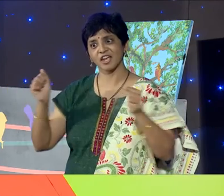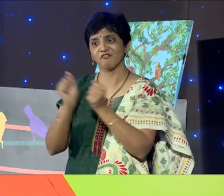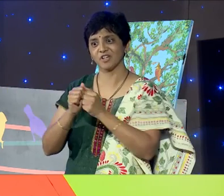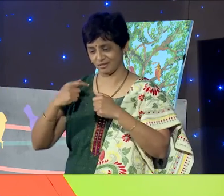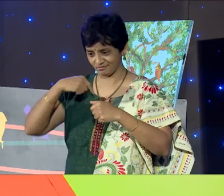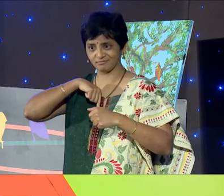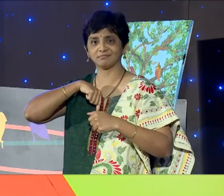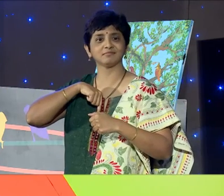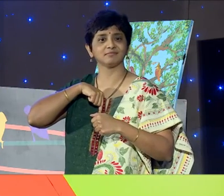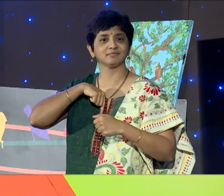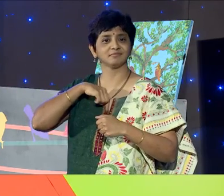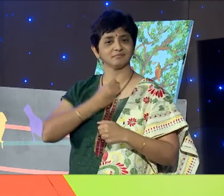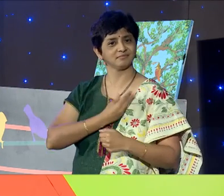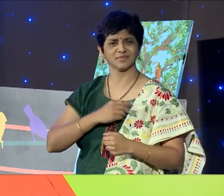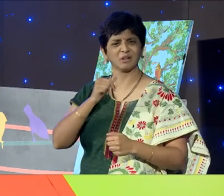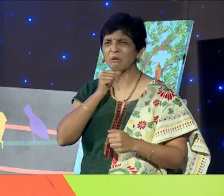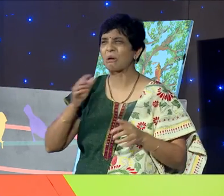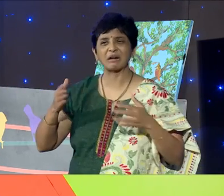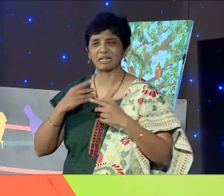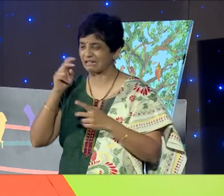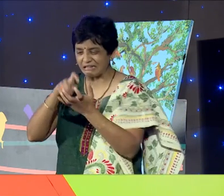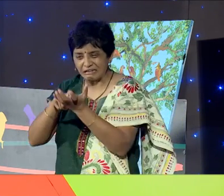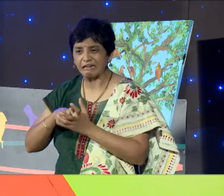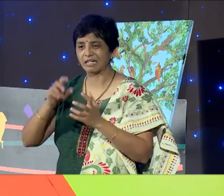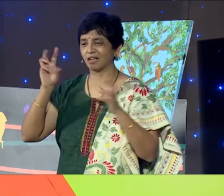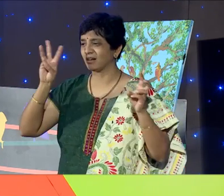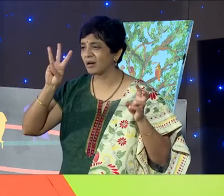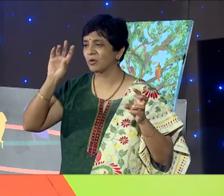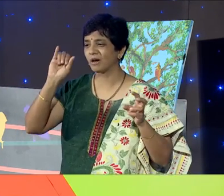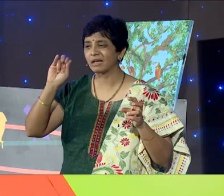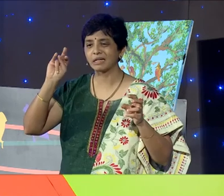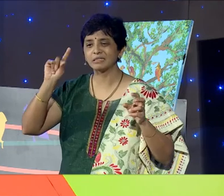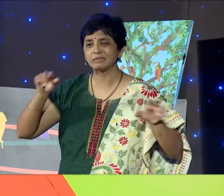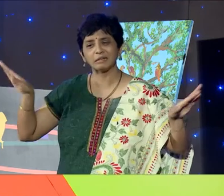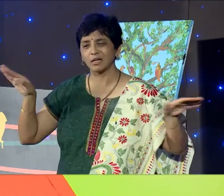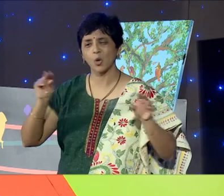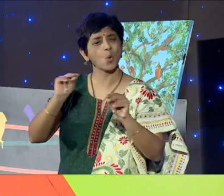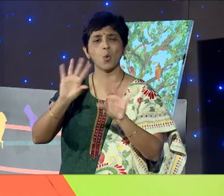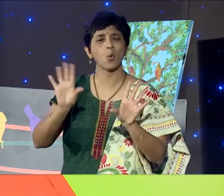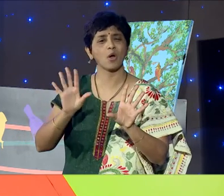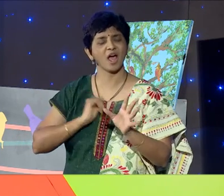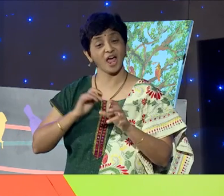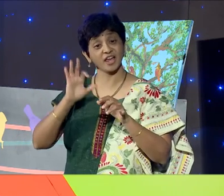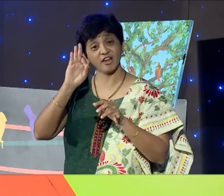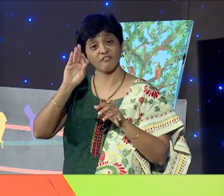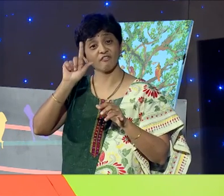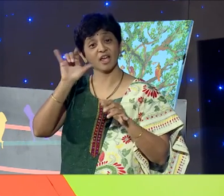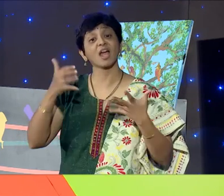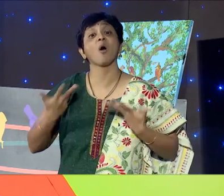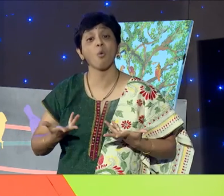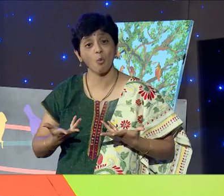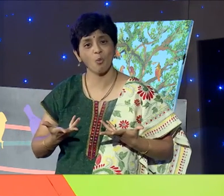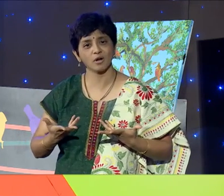के बाद में बिल्कुल हम एक और मुड़ते हैं, आध्यात्म की ओर मुड़ते हैं, जिसमें निर्वाण मोक्ष की बात आती है। मैं समझता